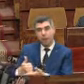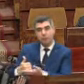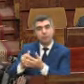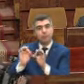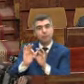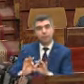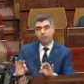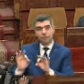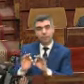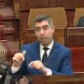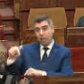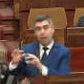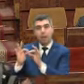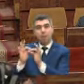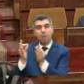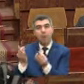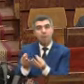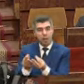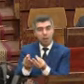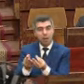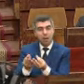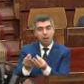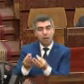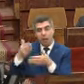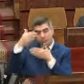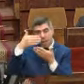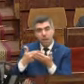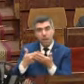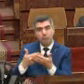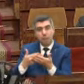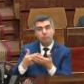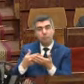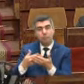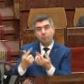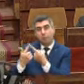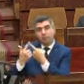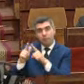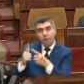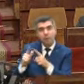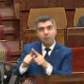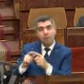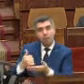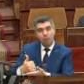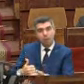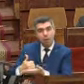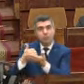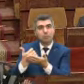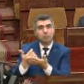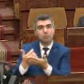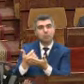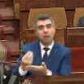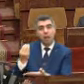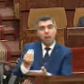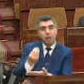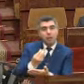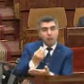اليوم المغربيه اللي تتعد بالالاف واللي كتقدم مجموعه ديال الخدمات الاجتماعيه لالاف